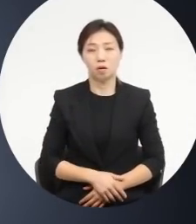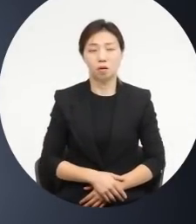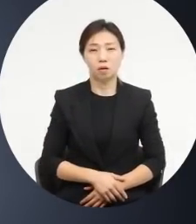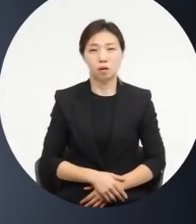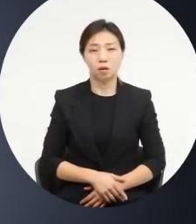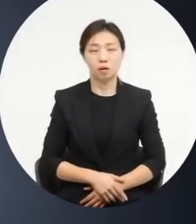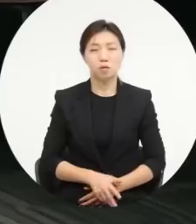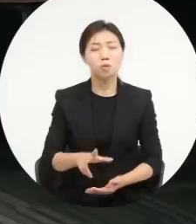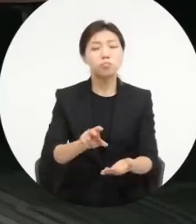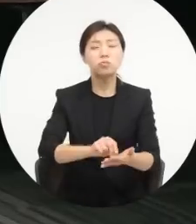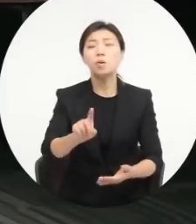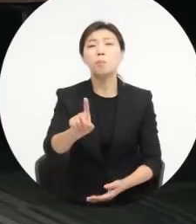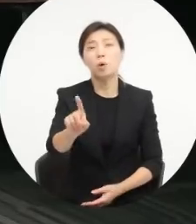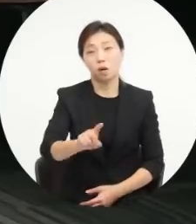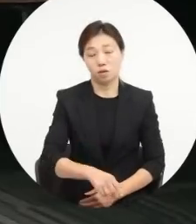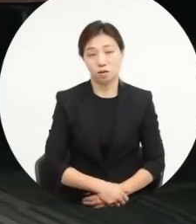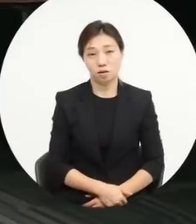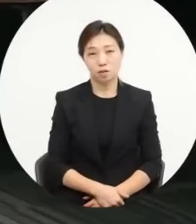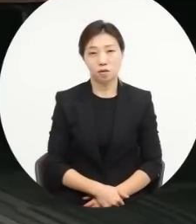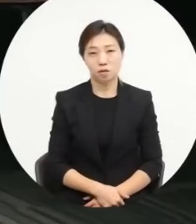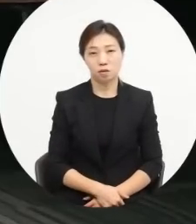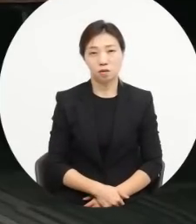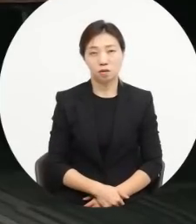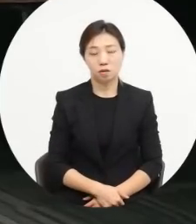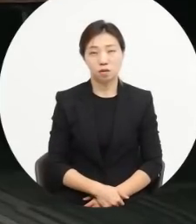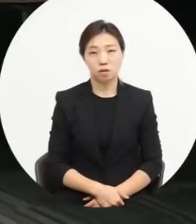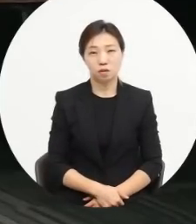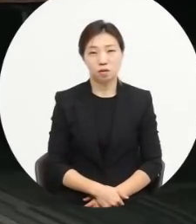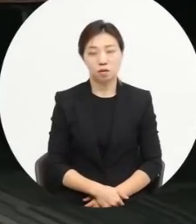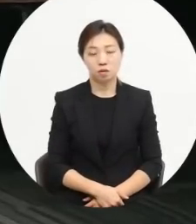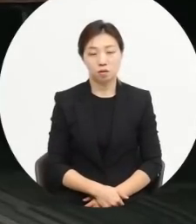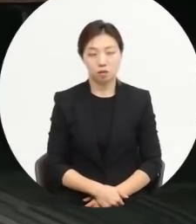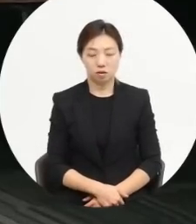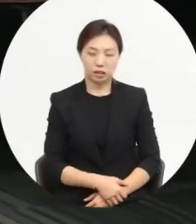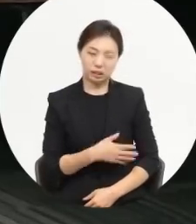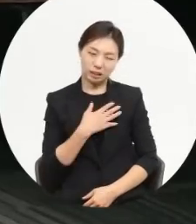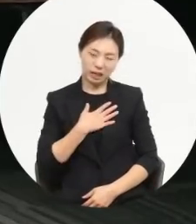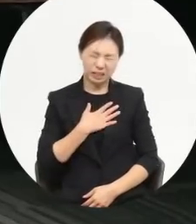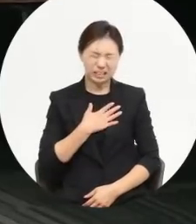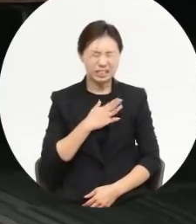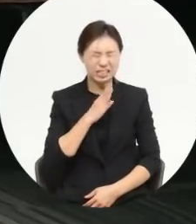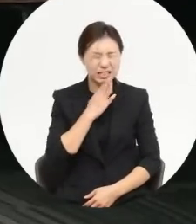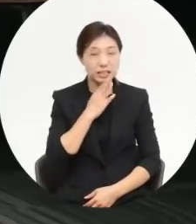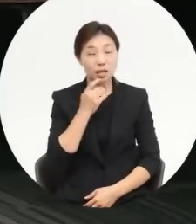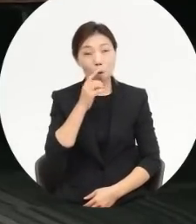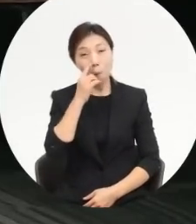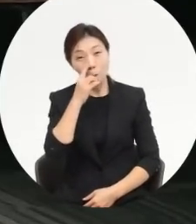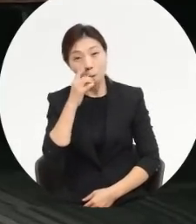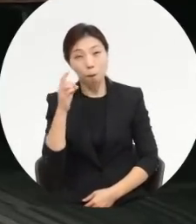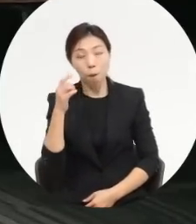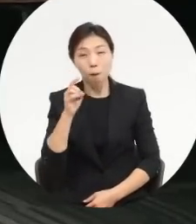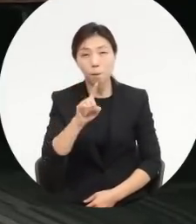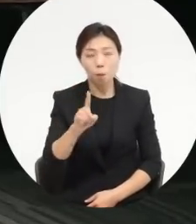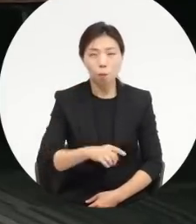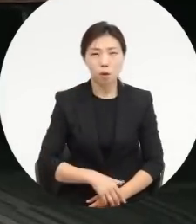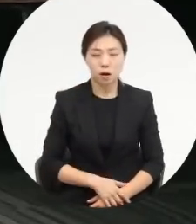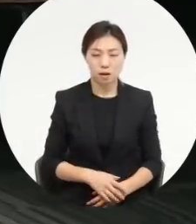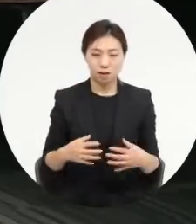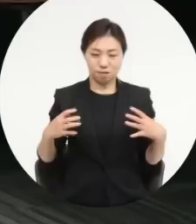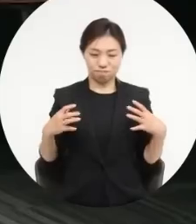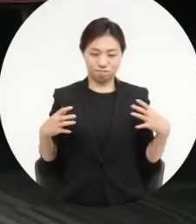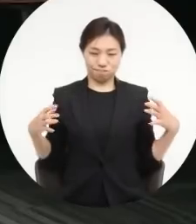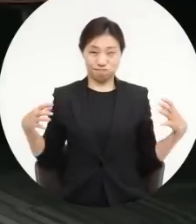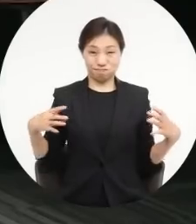아, 제가 진짜 여쭤보고 싶은 거는, 살이 찌는 거를